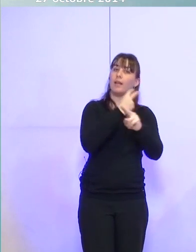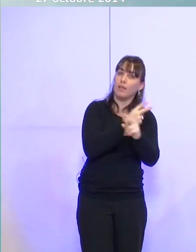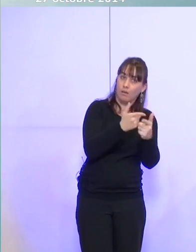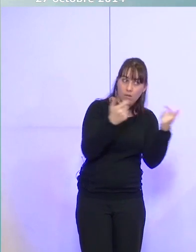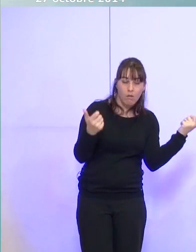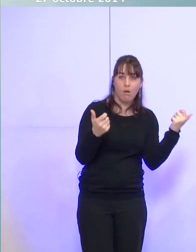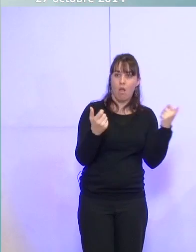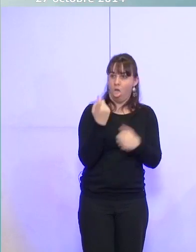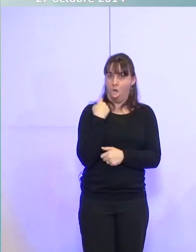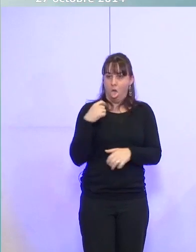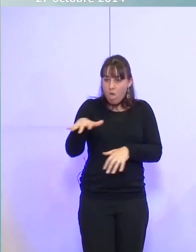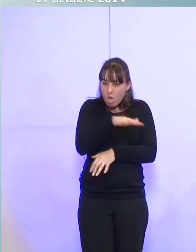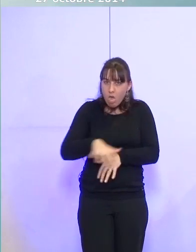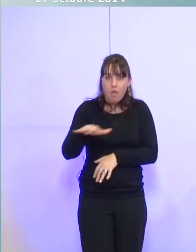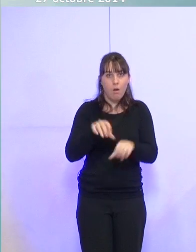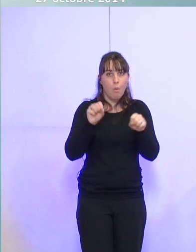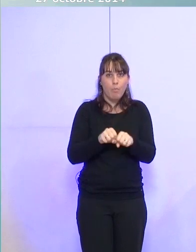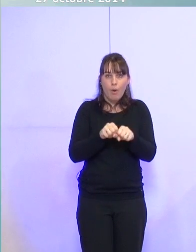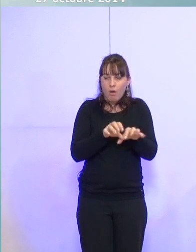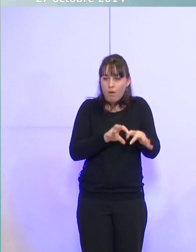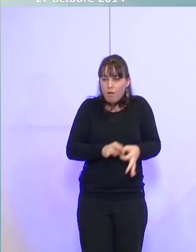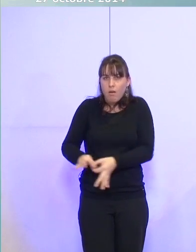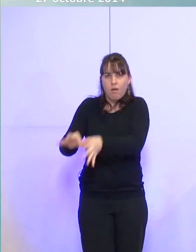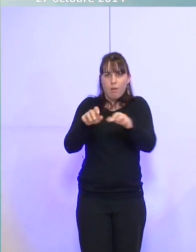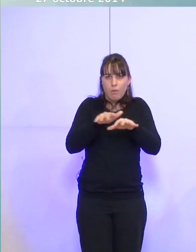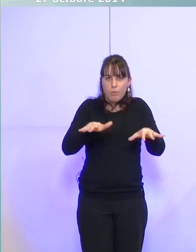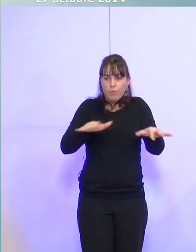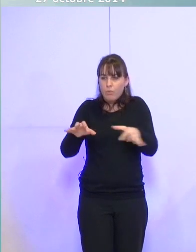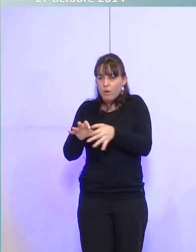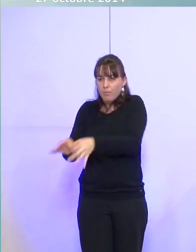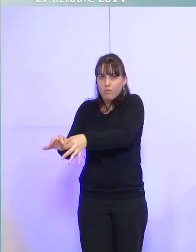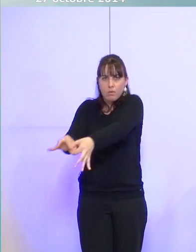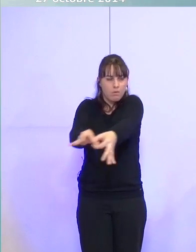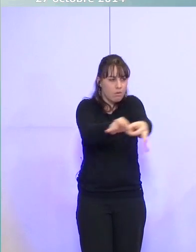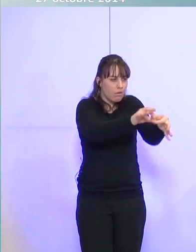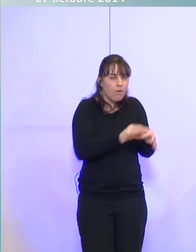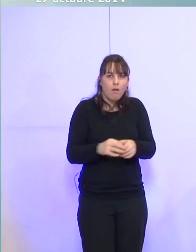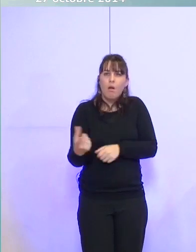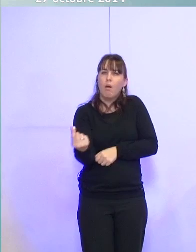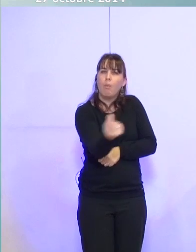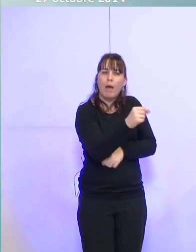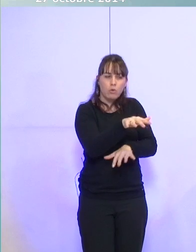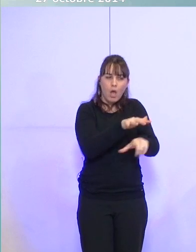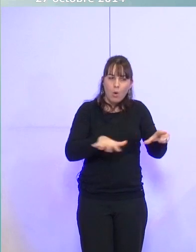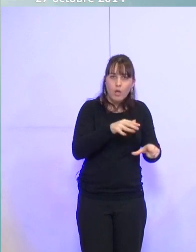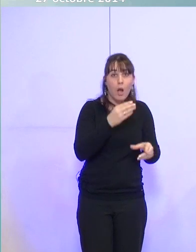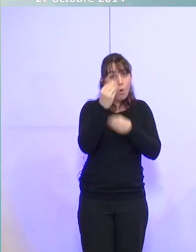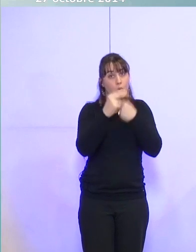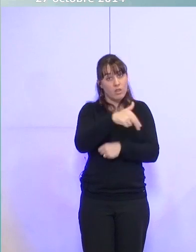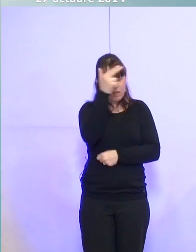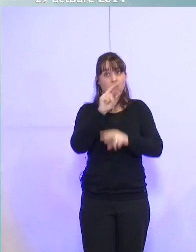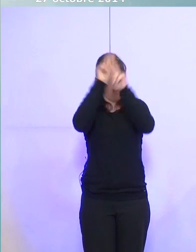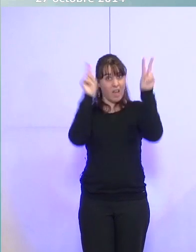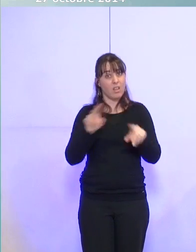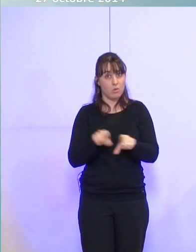de proximité sur lequel ils peuvent tisser des actions qui, avec leurs partenaires locaux et leurs partenaires nationaux et